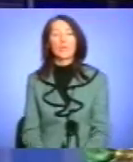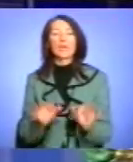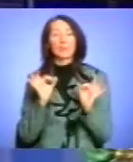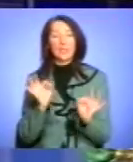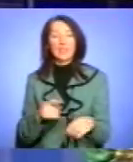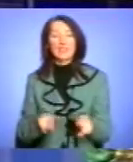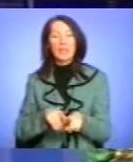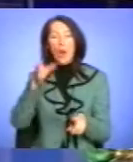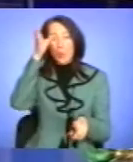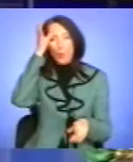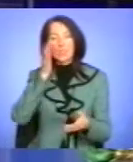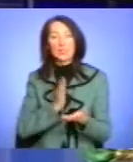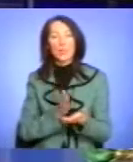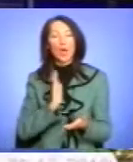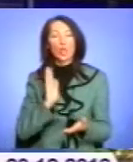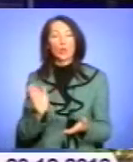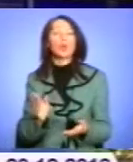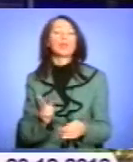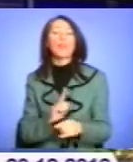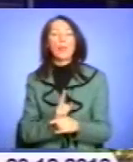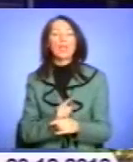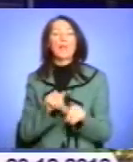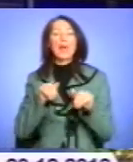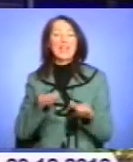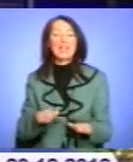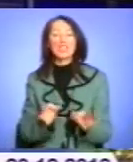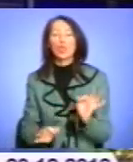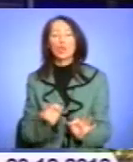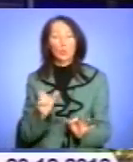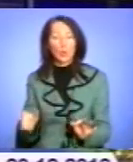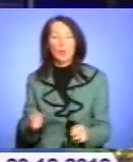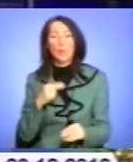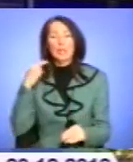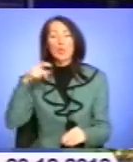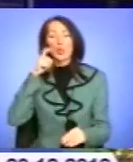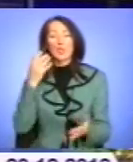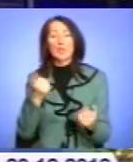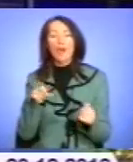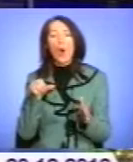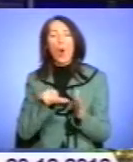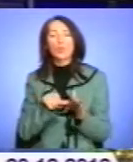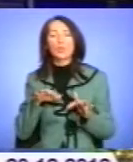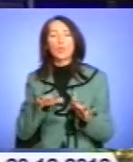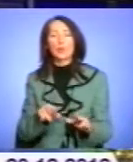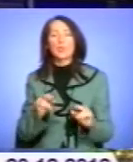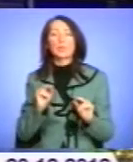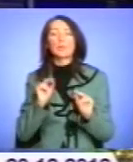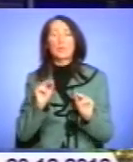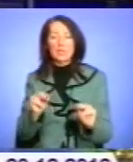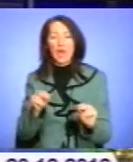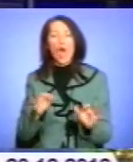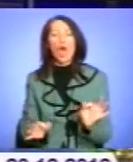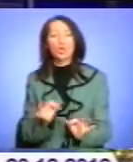Справедливість та мудрість мають бути мірилами рішень суддів. Президент України взяв участь у церемонії складення присяги суддями,